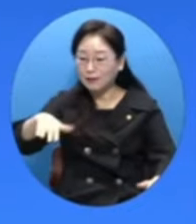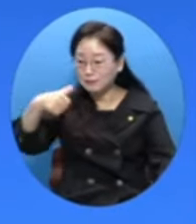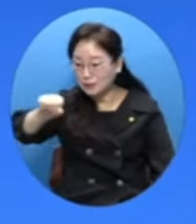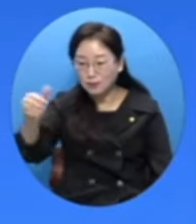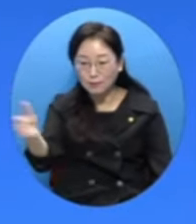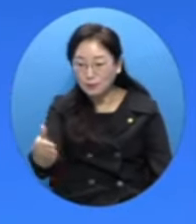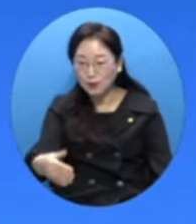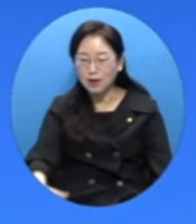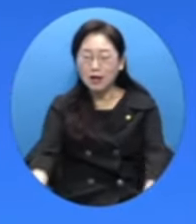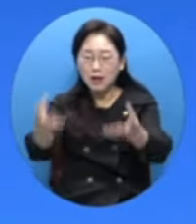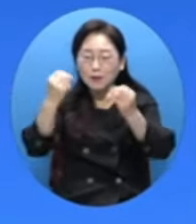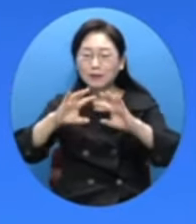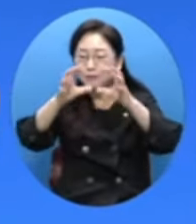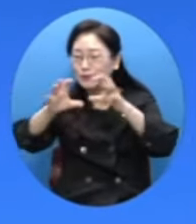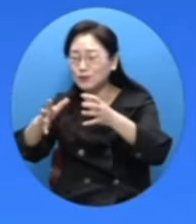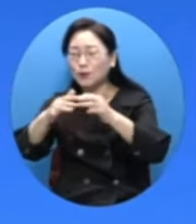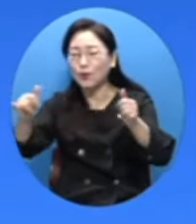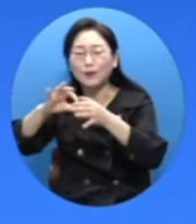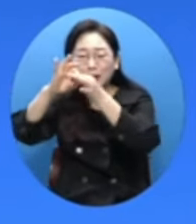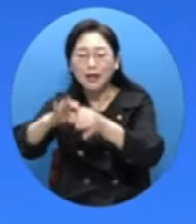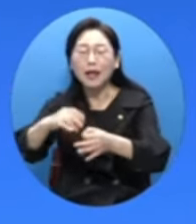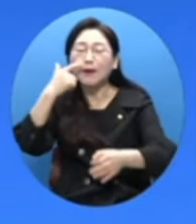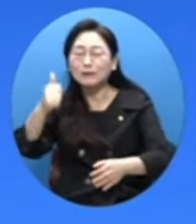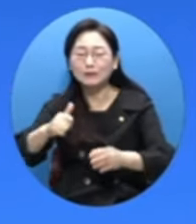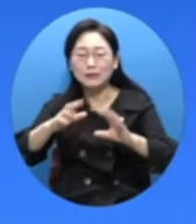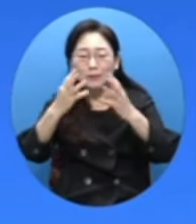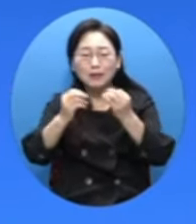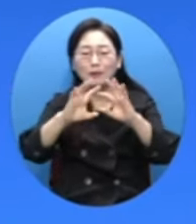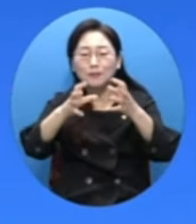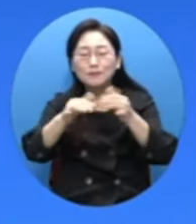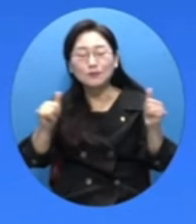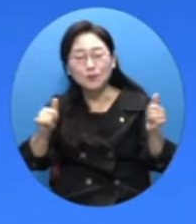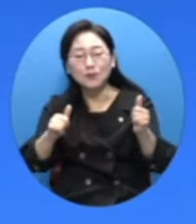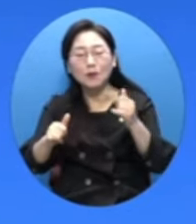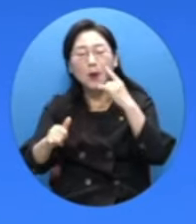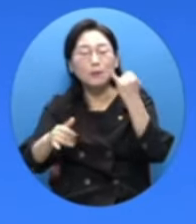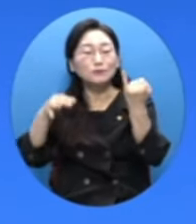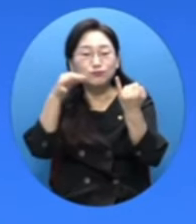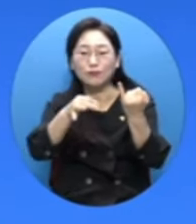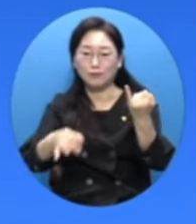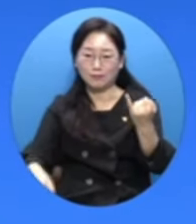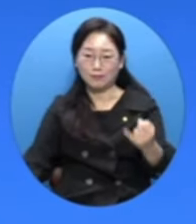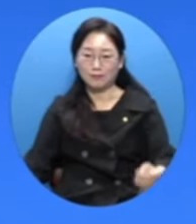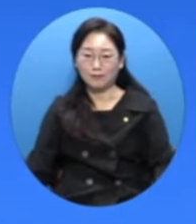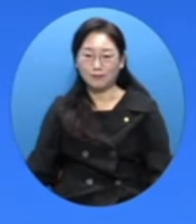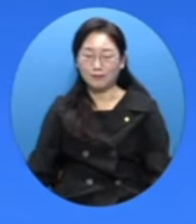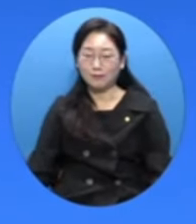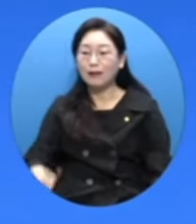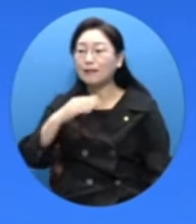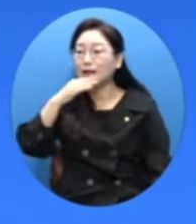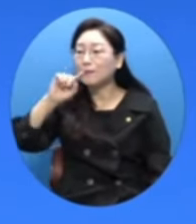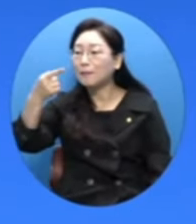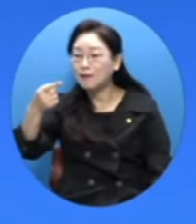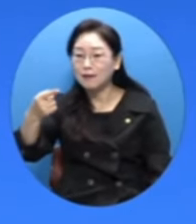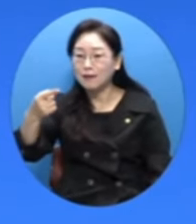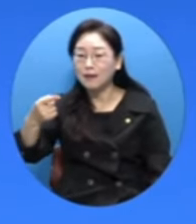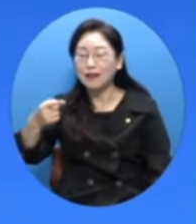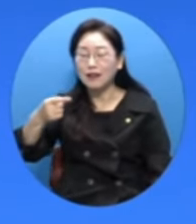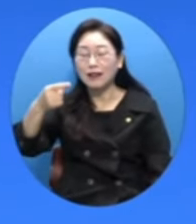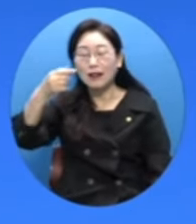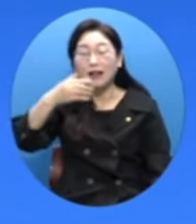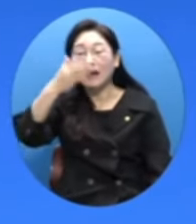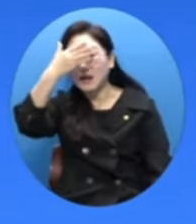많은 민족의 아버지요 많은 민족의 어머니요 부르고 있는 것입니다. 아니 100세가 다 된